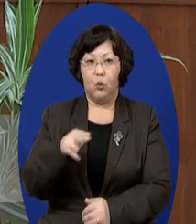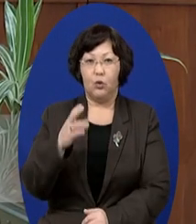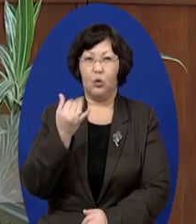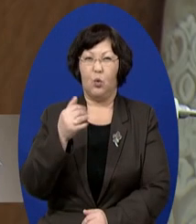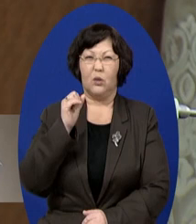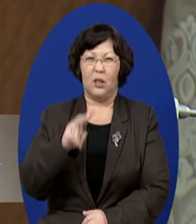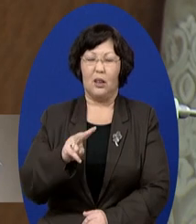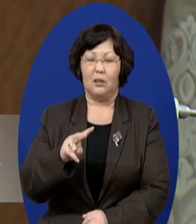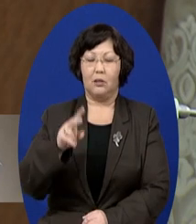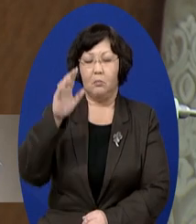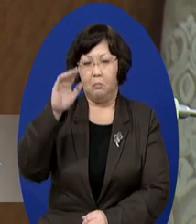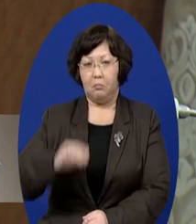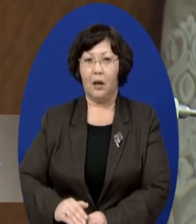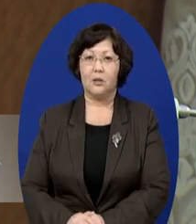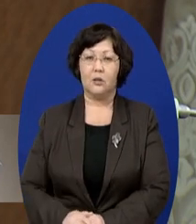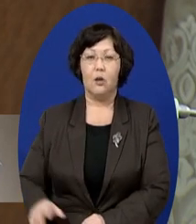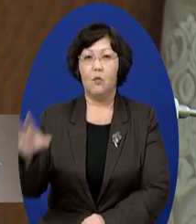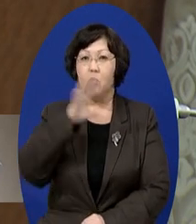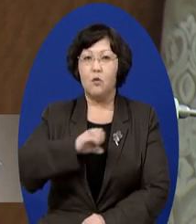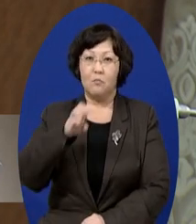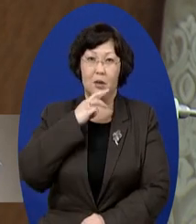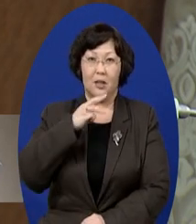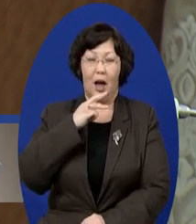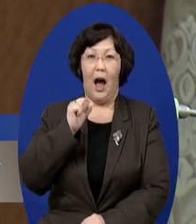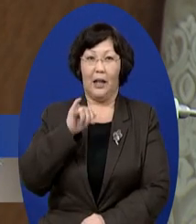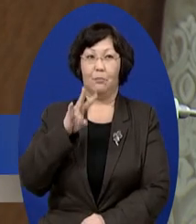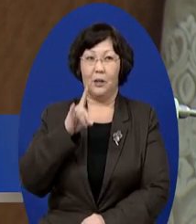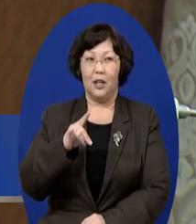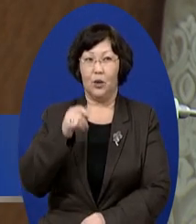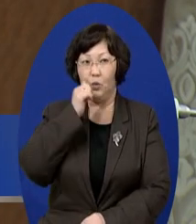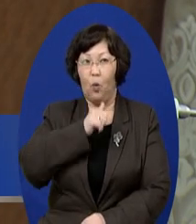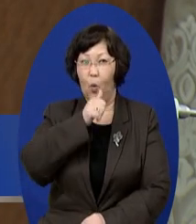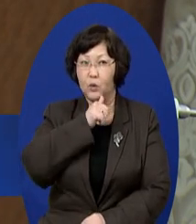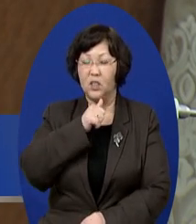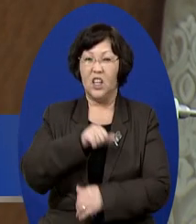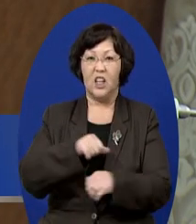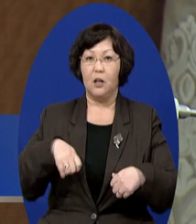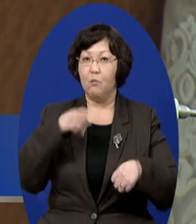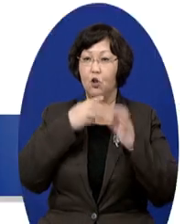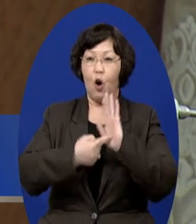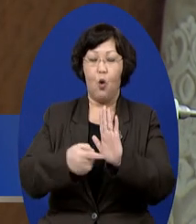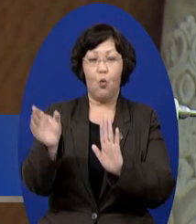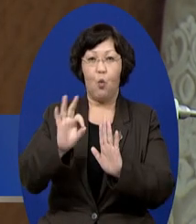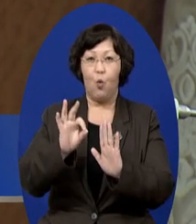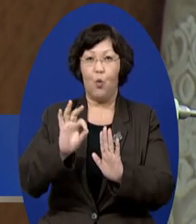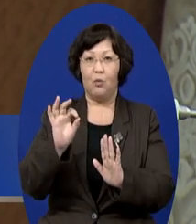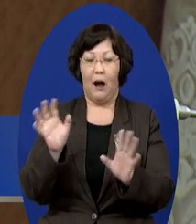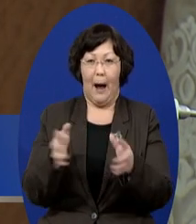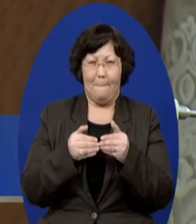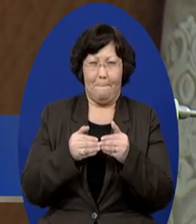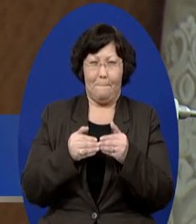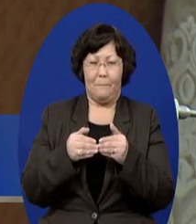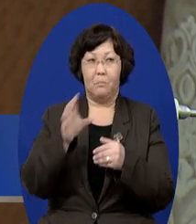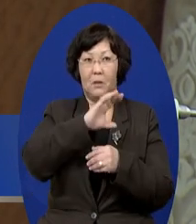юм а. Бүхэл мэдээллээ албаны нууц хэмээн хамгатарч олон нийтэд хаах ийм явдал бол хатгаарсан. Хоёр тухайн